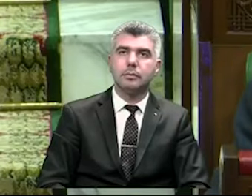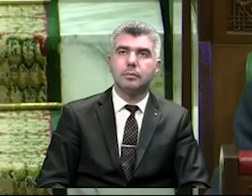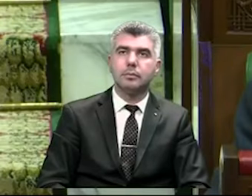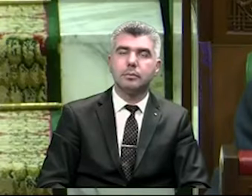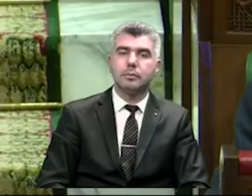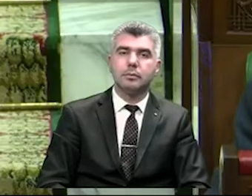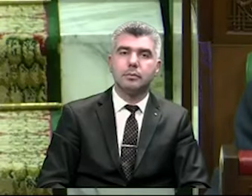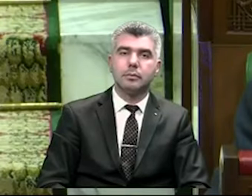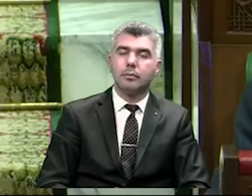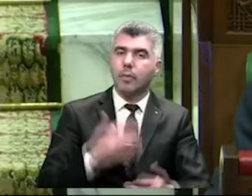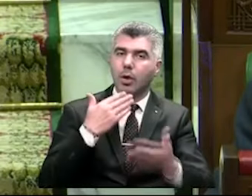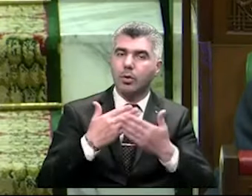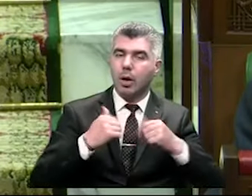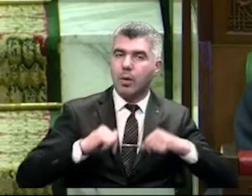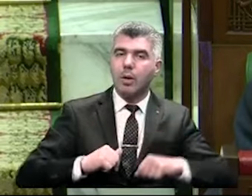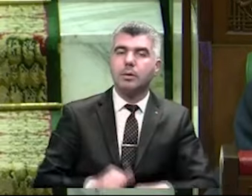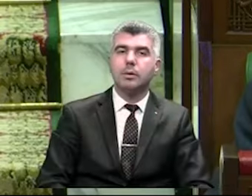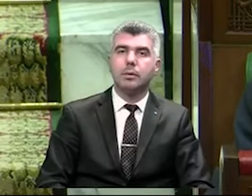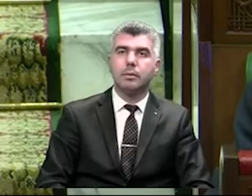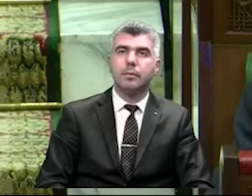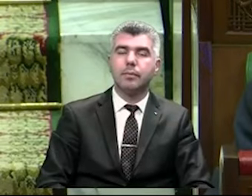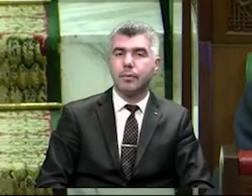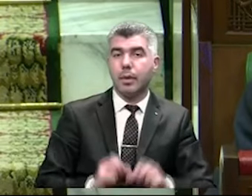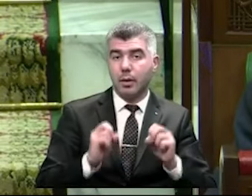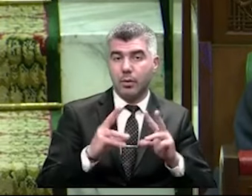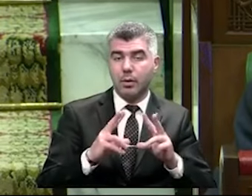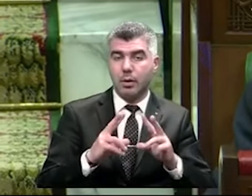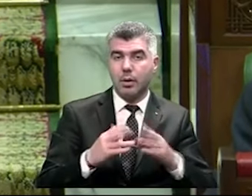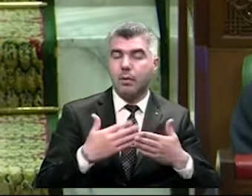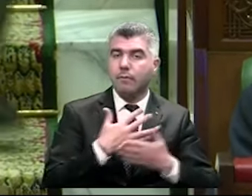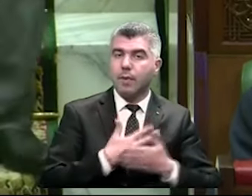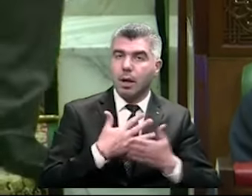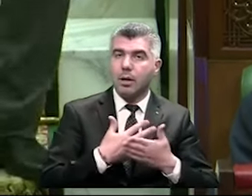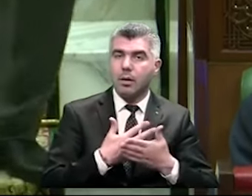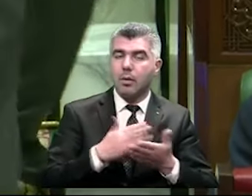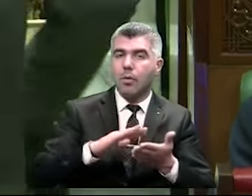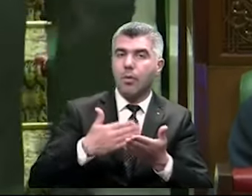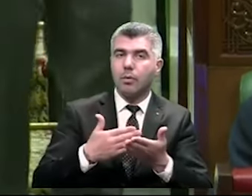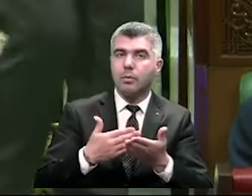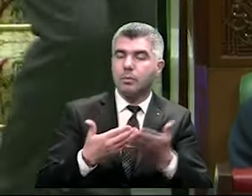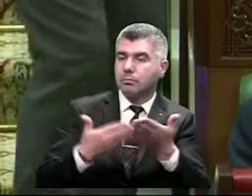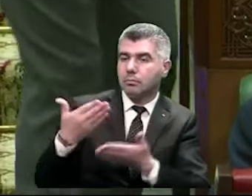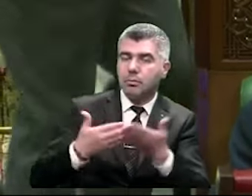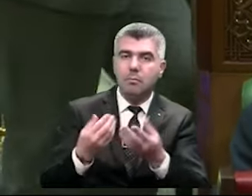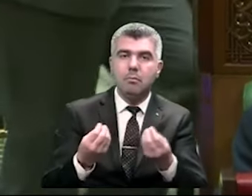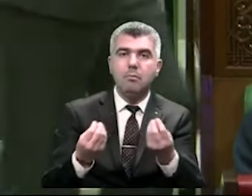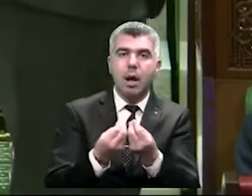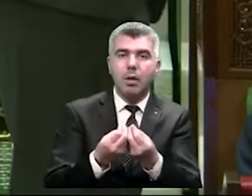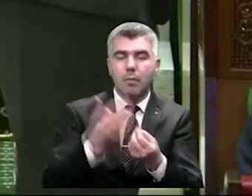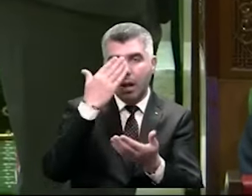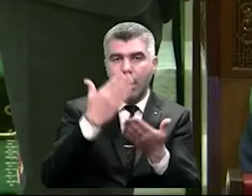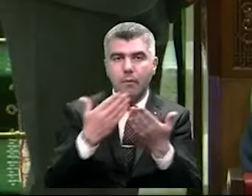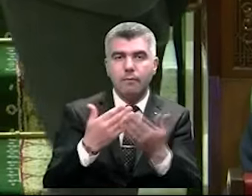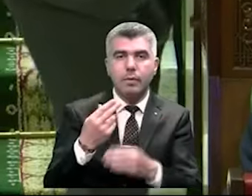تفضلوا شكرا السيد الوزير نعتز السيد الوزير بان نتقاسم معكم مفهوم الاعتبار